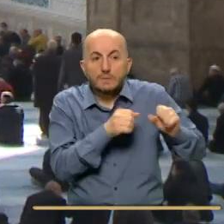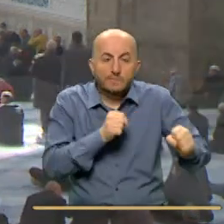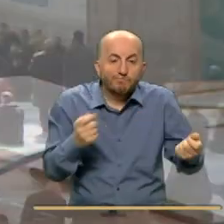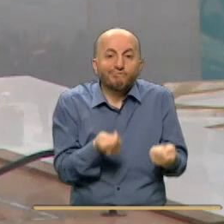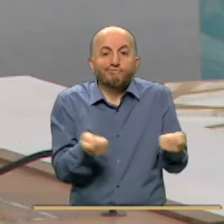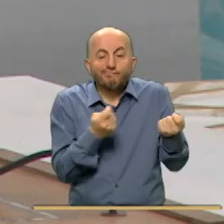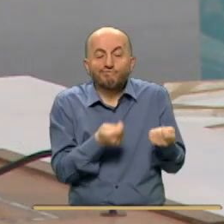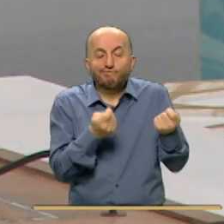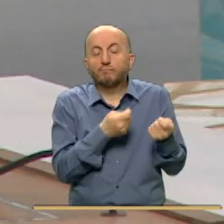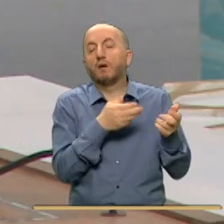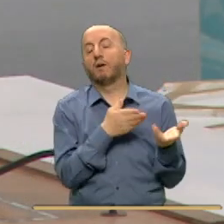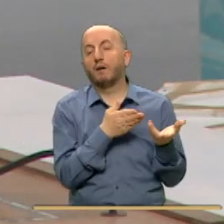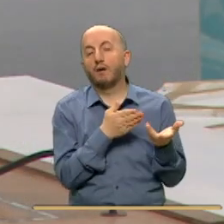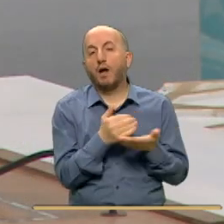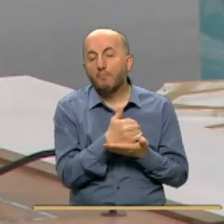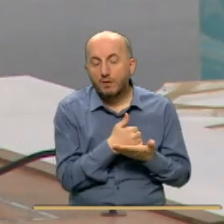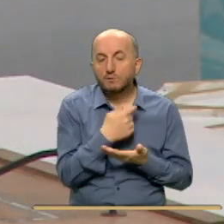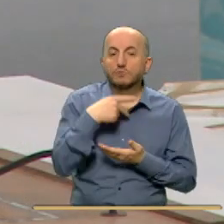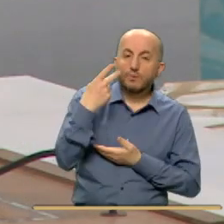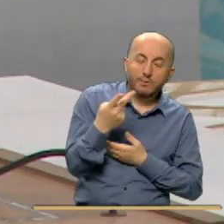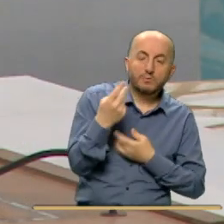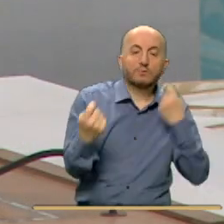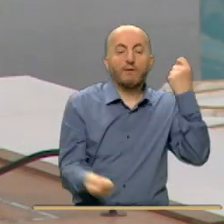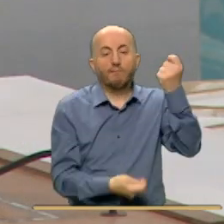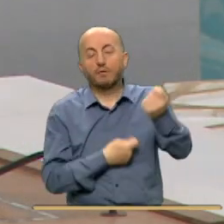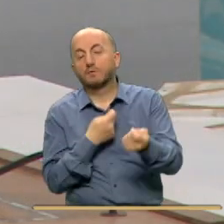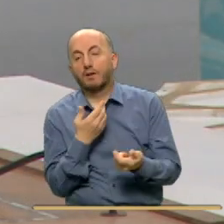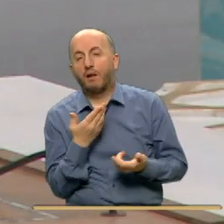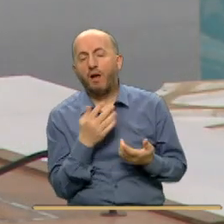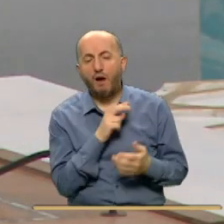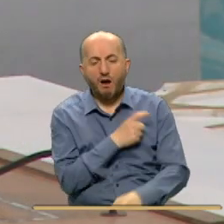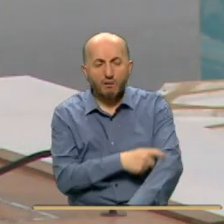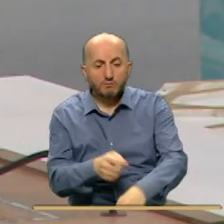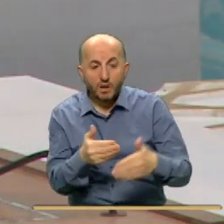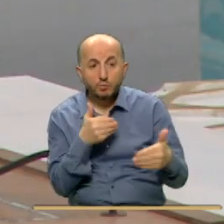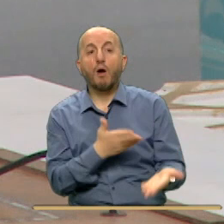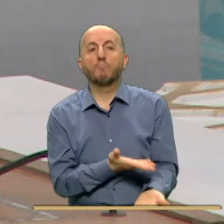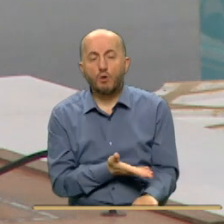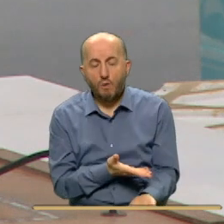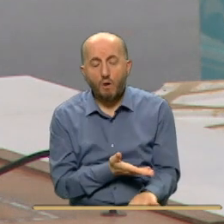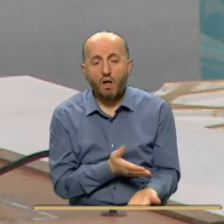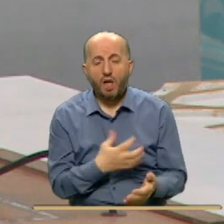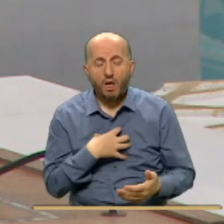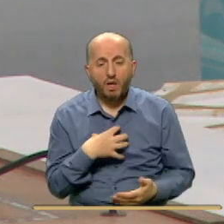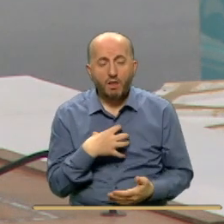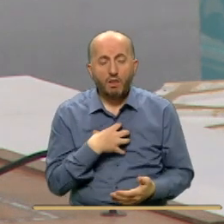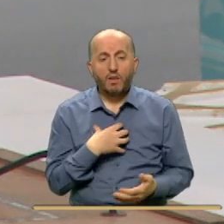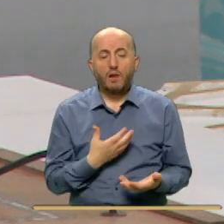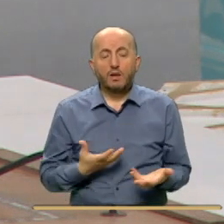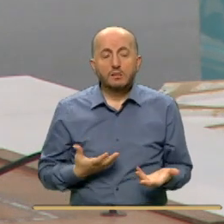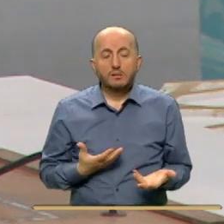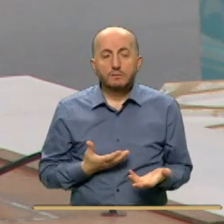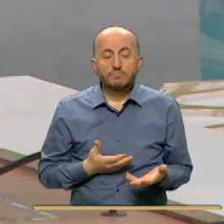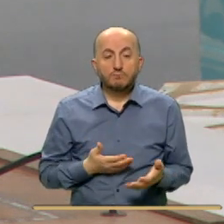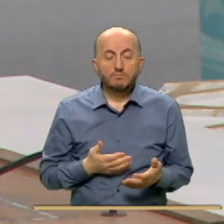çalışıyor. Israrla amelinde, eyleminde, söyleminde, davranışlarında haramlardan uzak durmuyor. Kendini